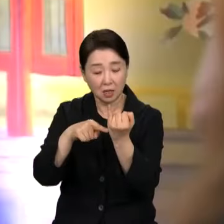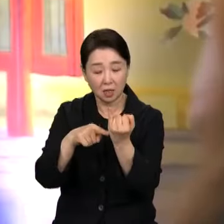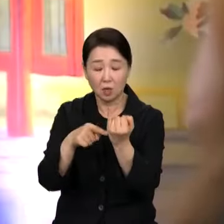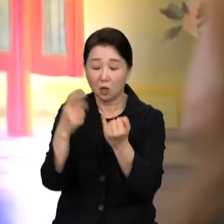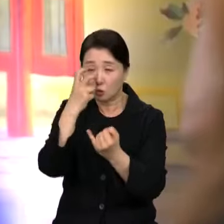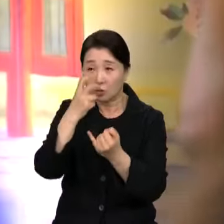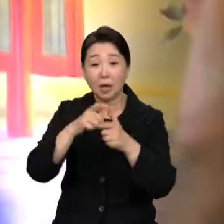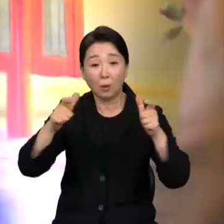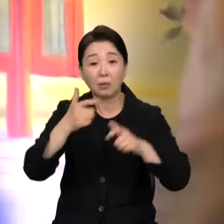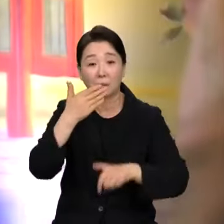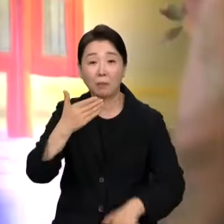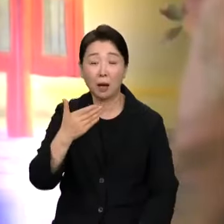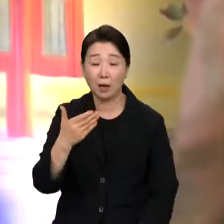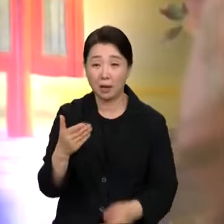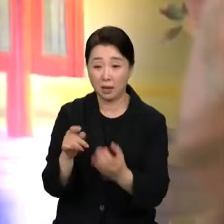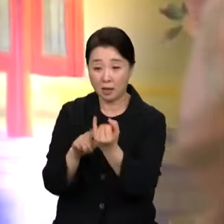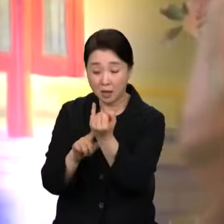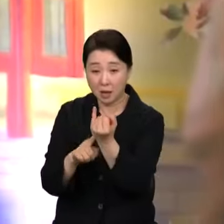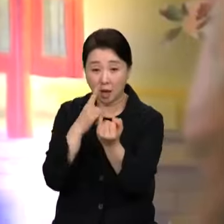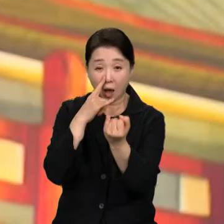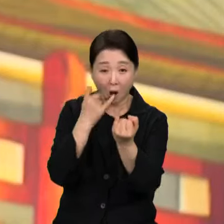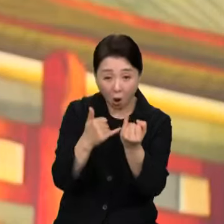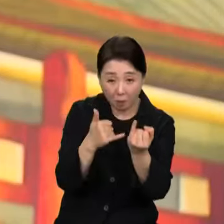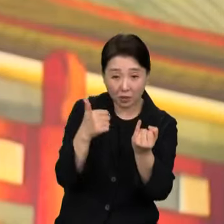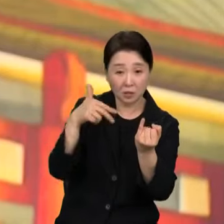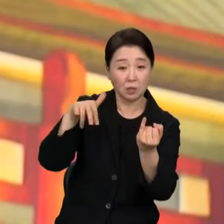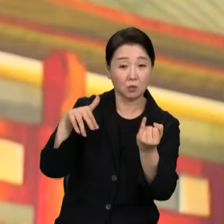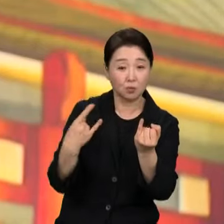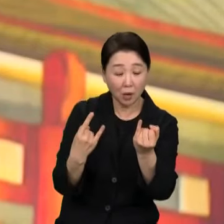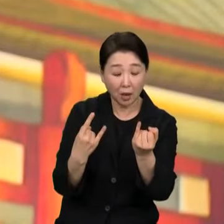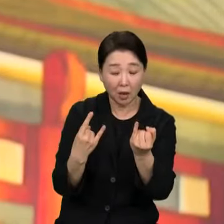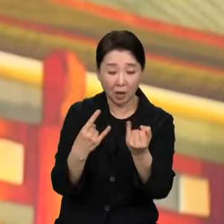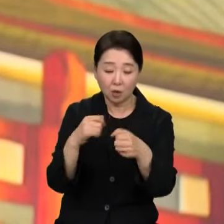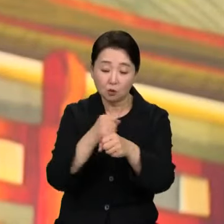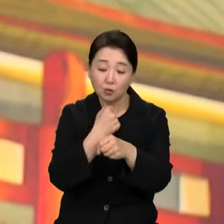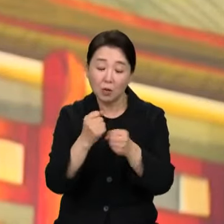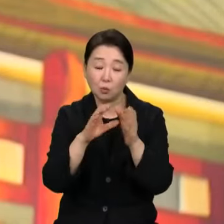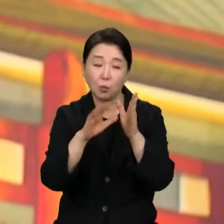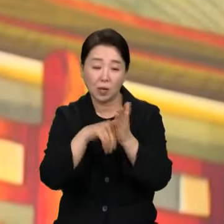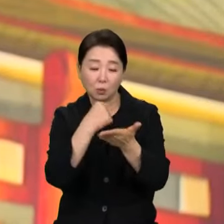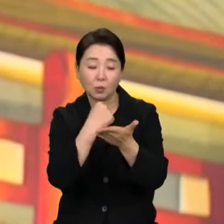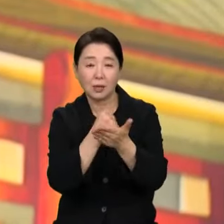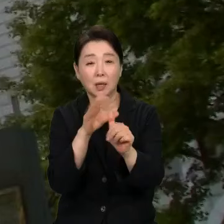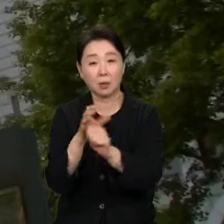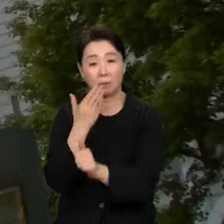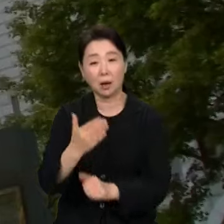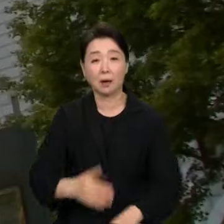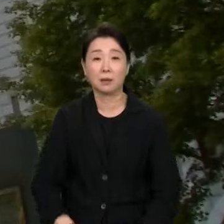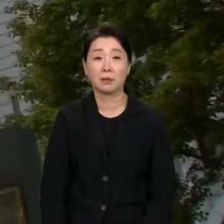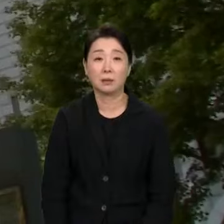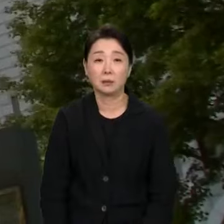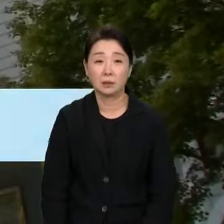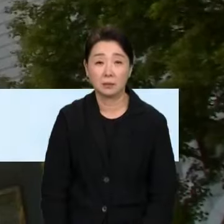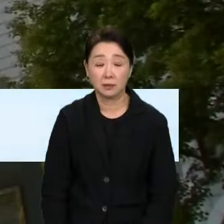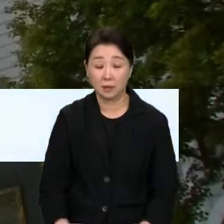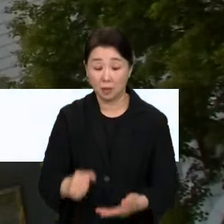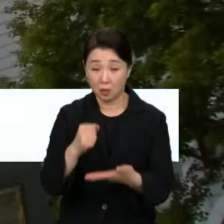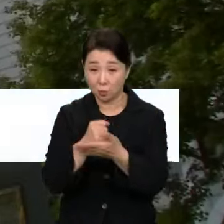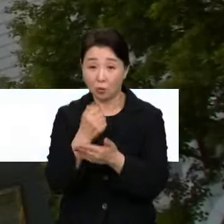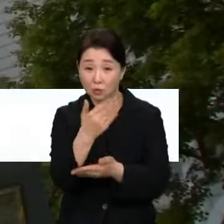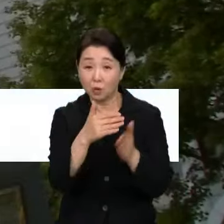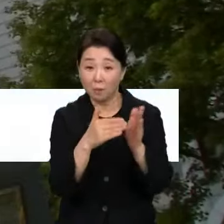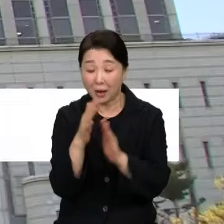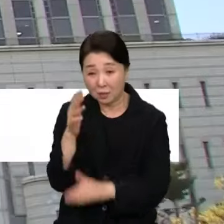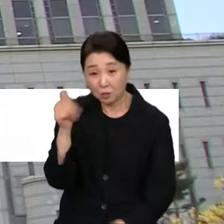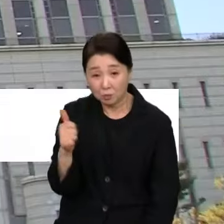여사 계좌와 어머니 최은순 씨의 계좌는 1, 2차 주가 조작에 모두 연루된 것으로 드러났습니다. 특히 계좌를 제공해 전주로